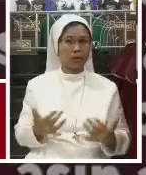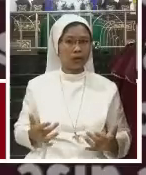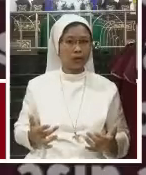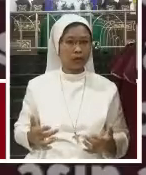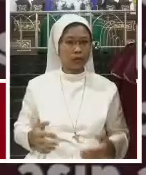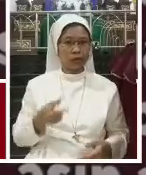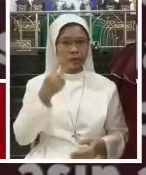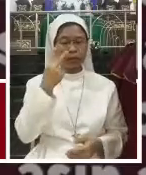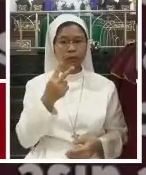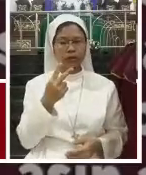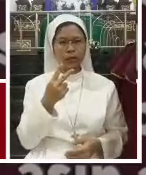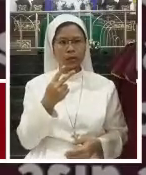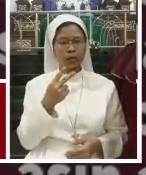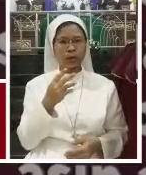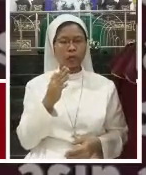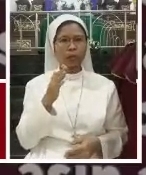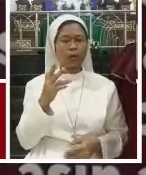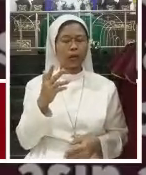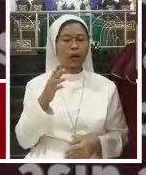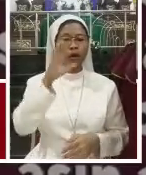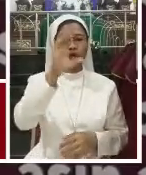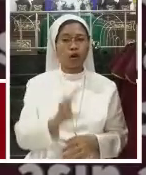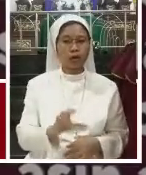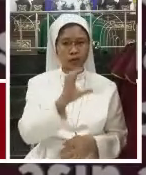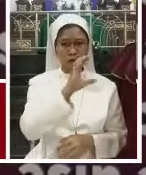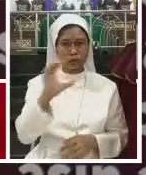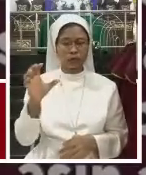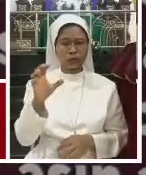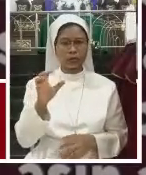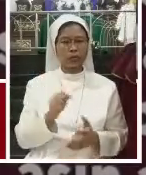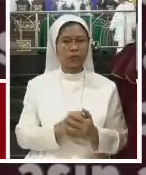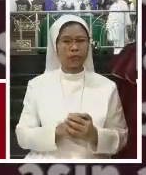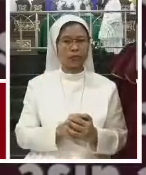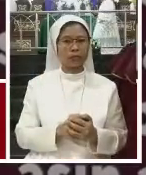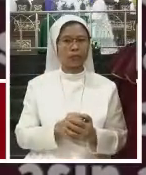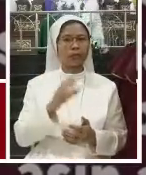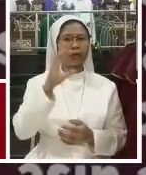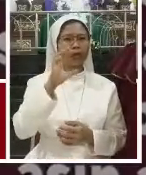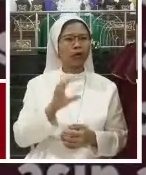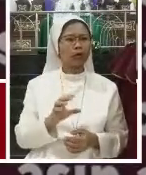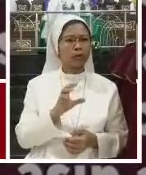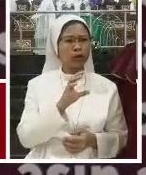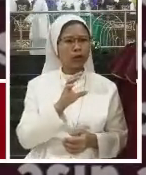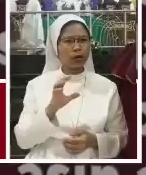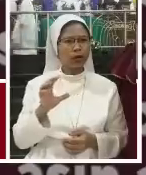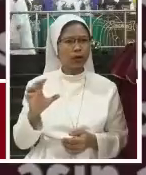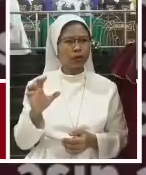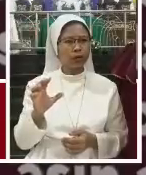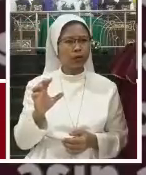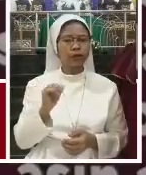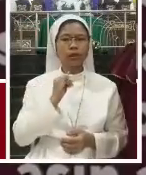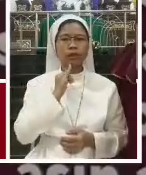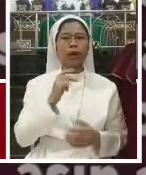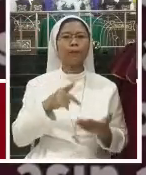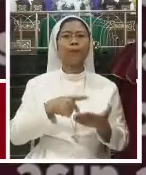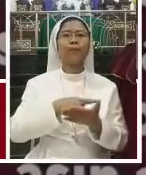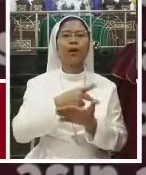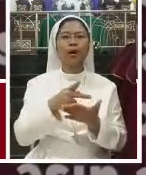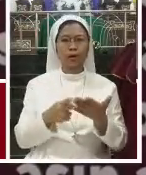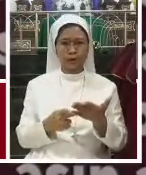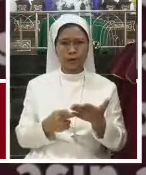krus. Dahilang ang krus kang Golgota, kundi ang krus na naging bahagi kang